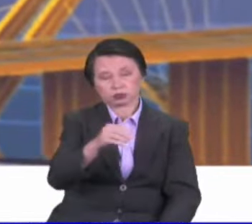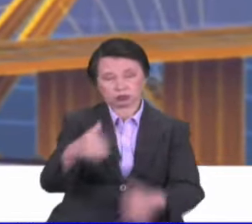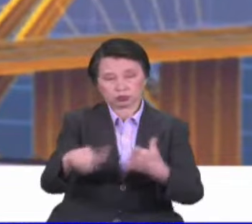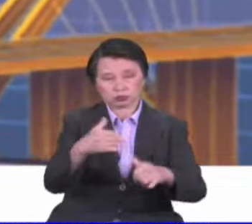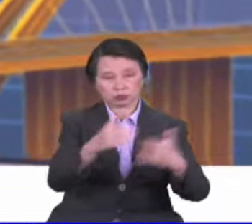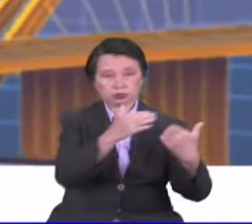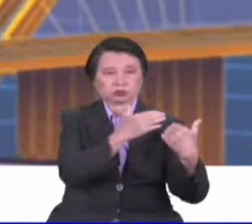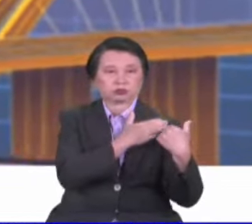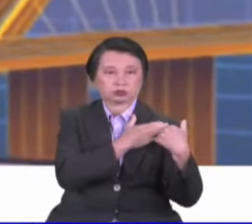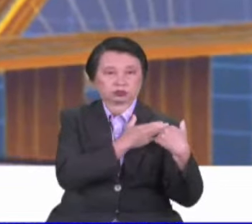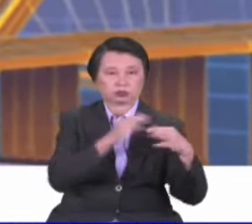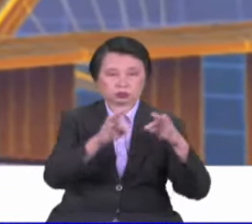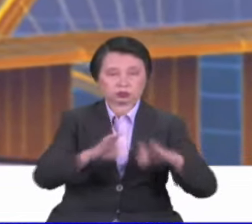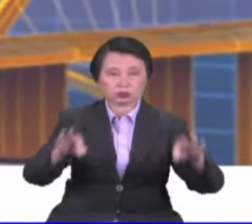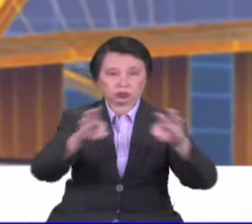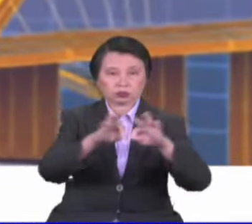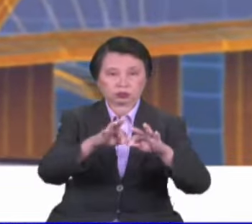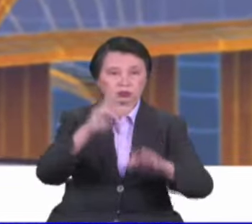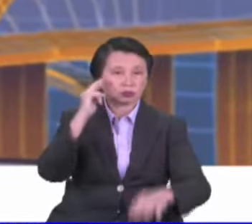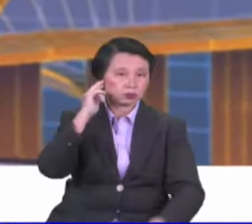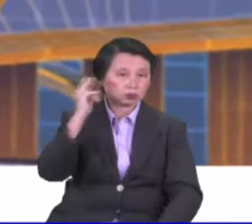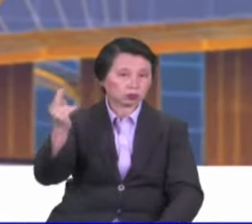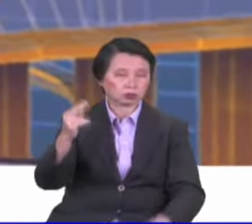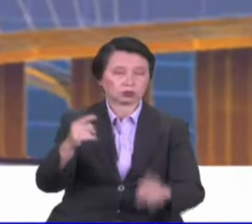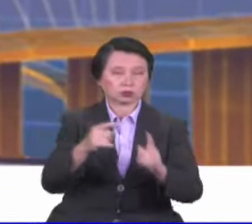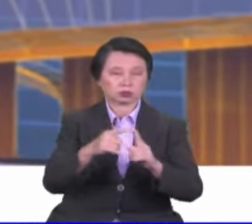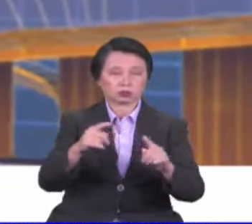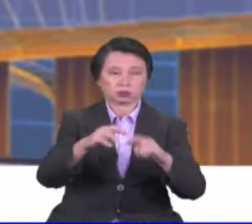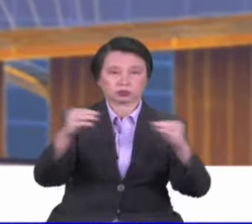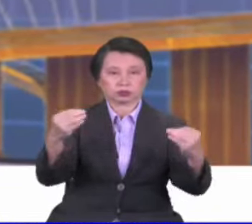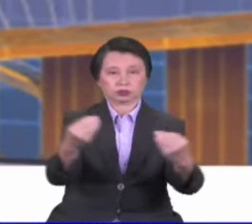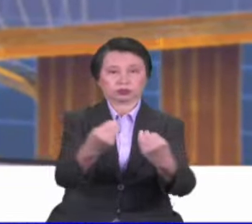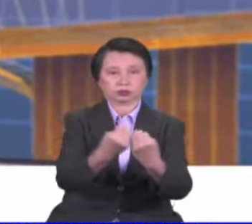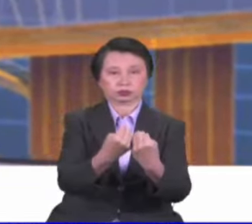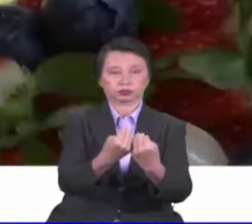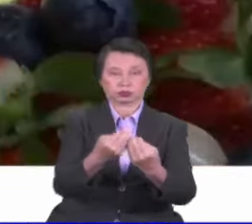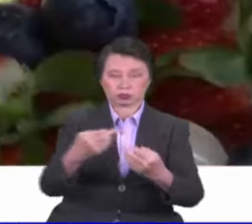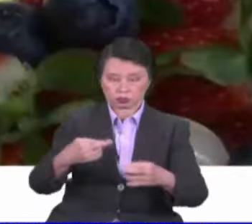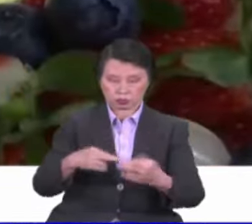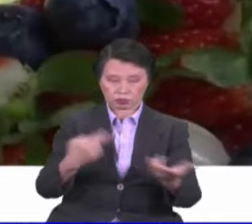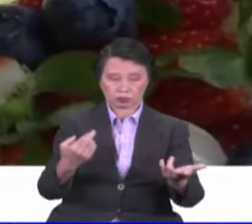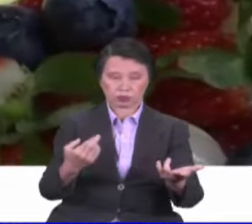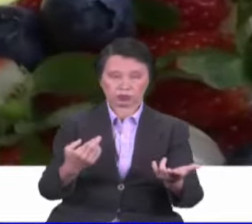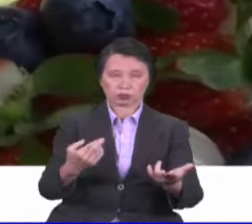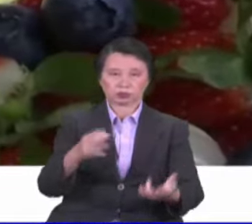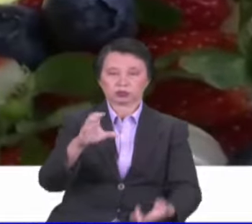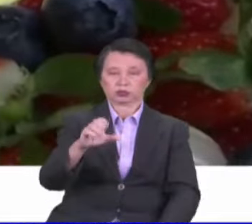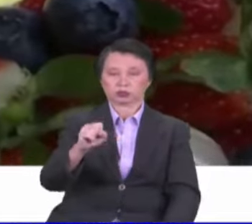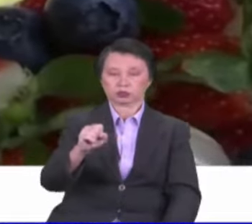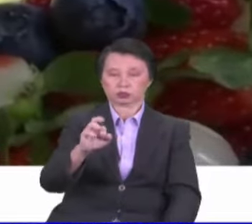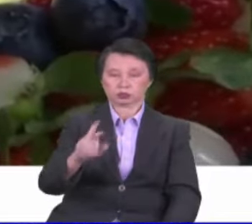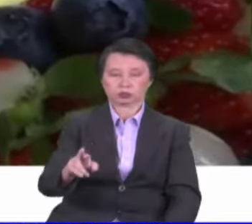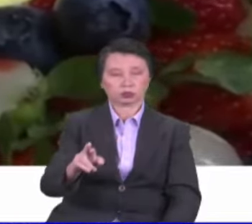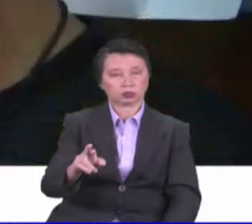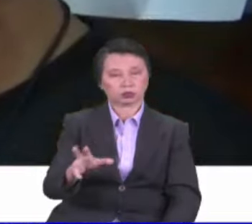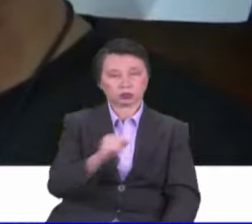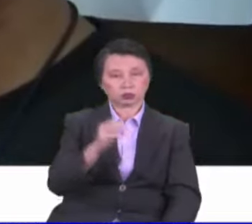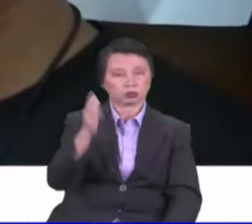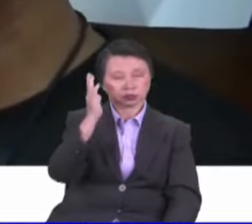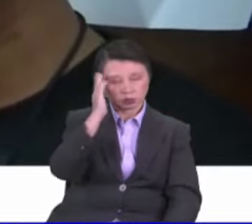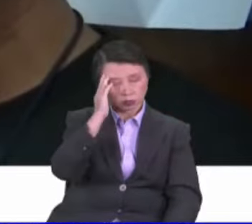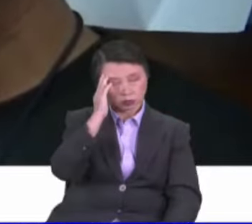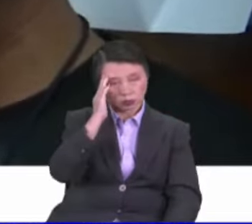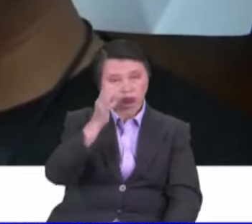memainkan peranan pentingnya radio kepada masyarakat. Menurutnya lagi, program sosial korporat CSR Kelantan FM Ambil Peduli